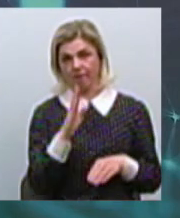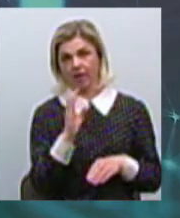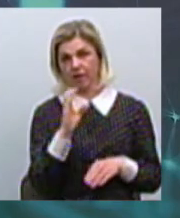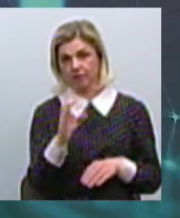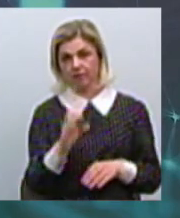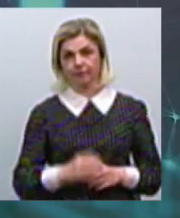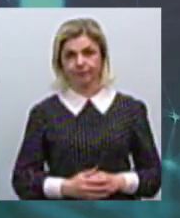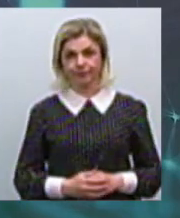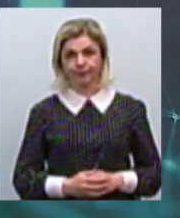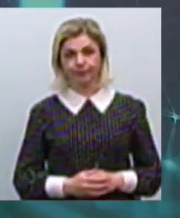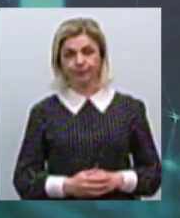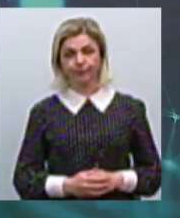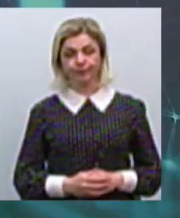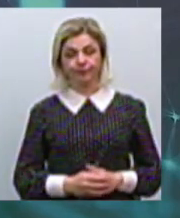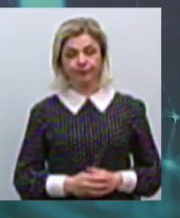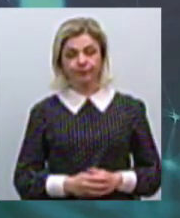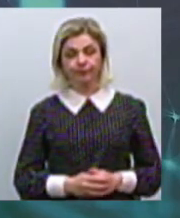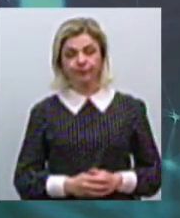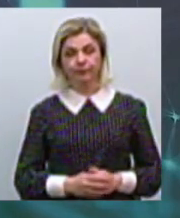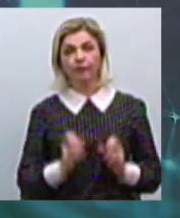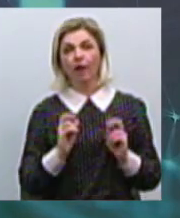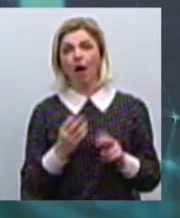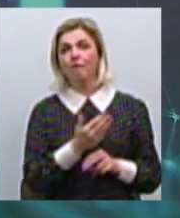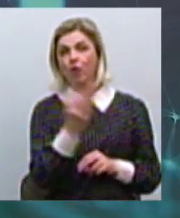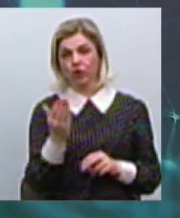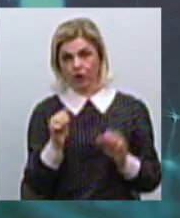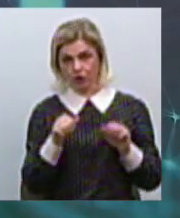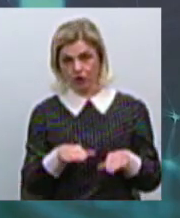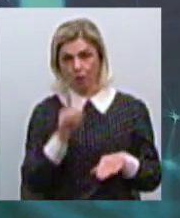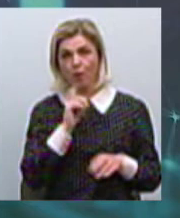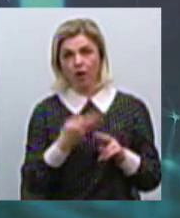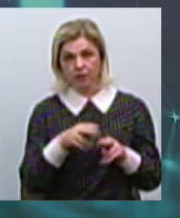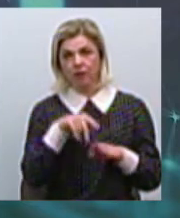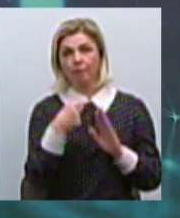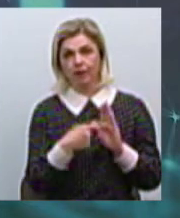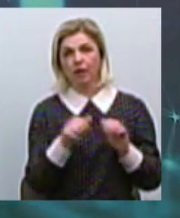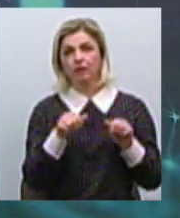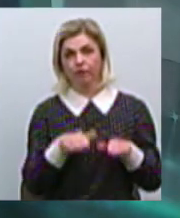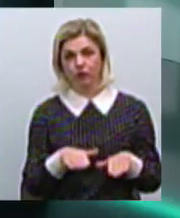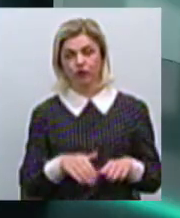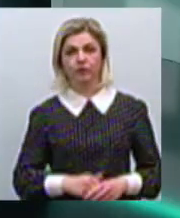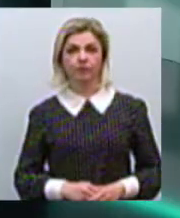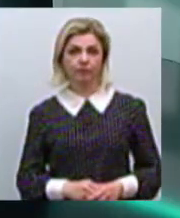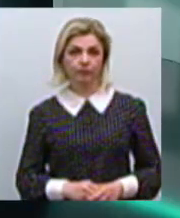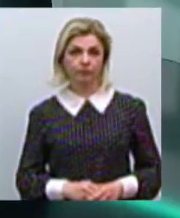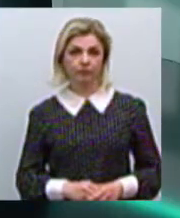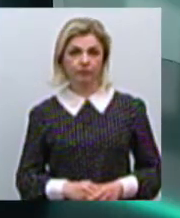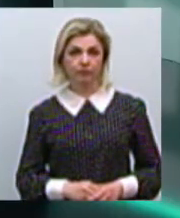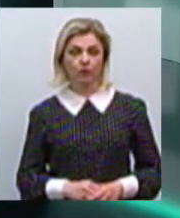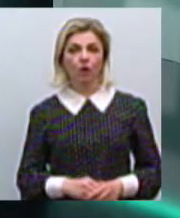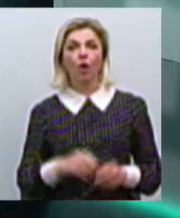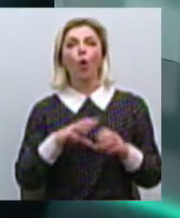Тому як вони вирішать? Поки що це питання вирішується, так? стадії вирішення.